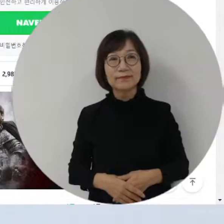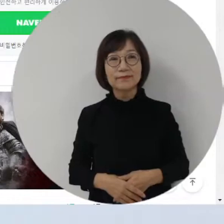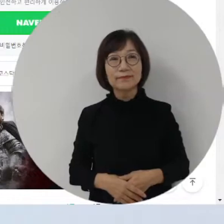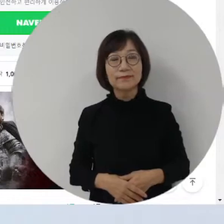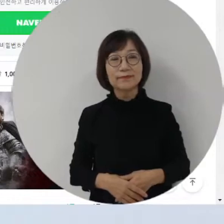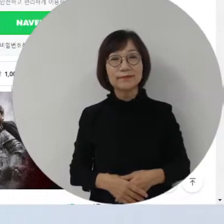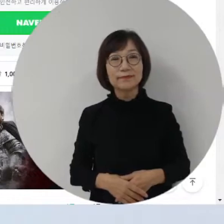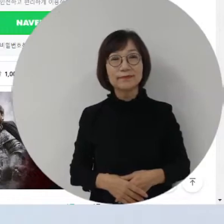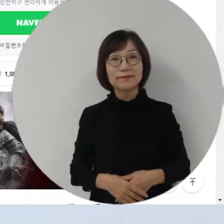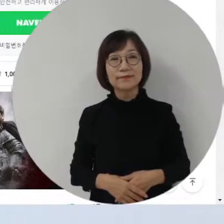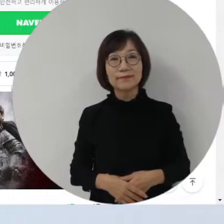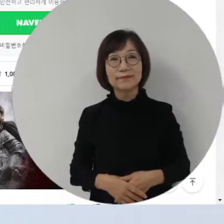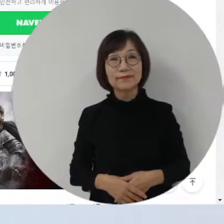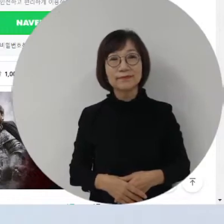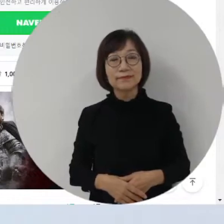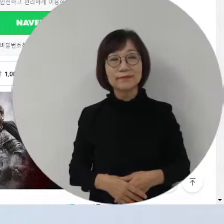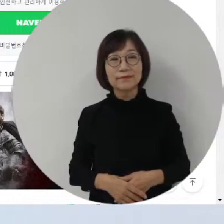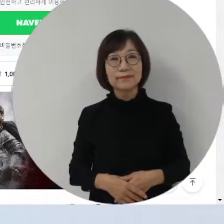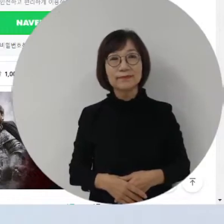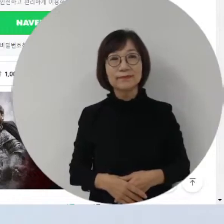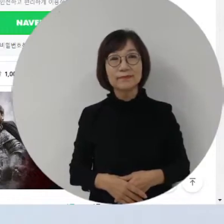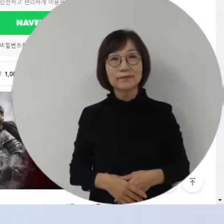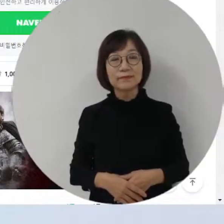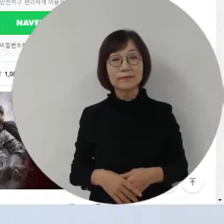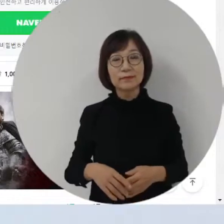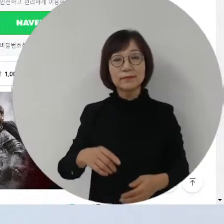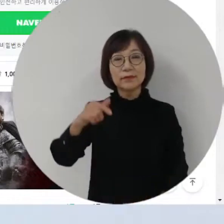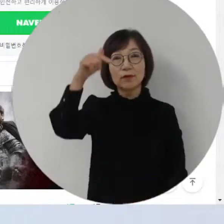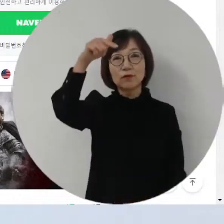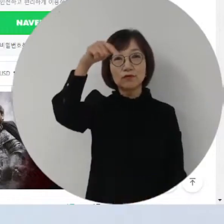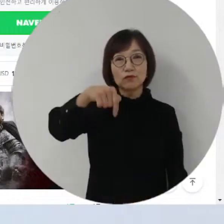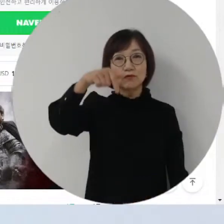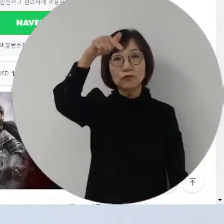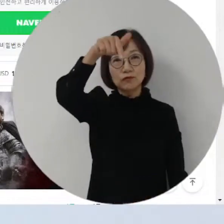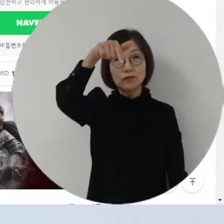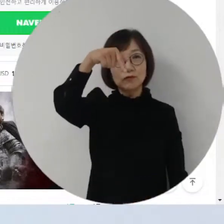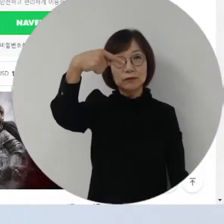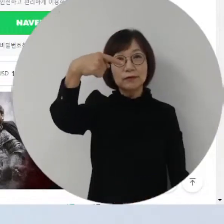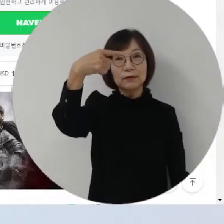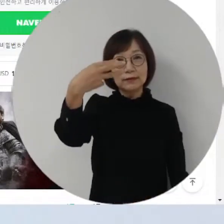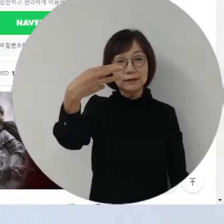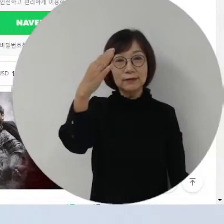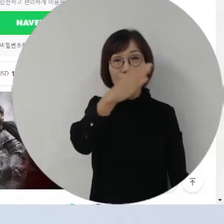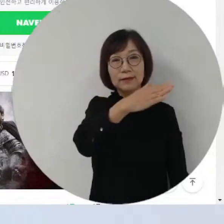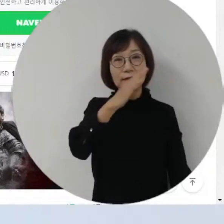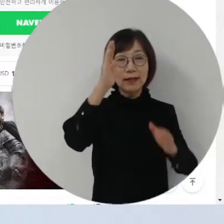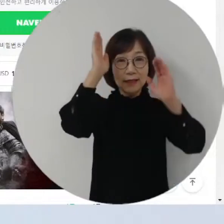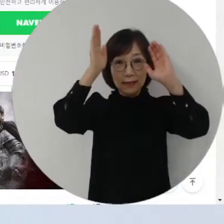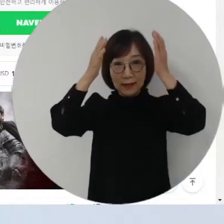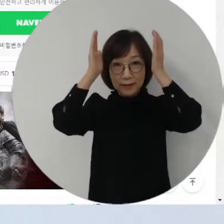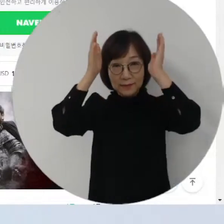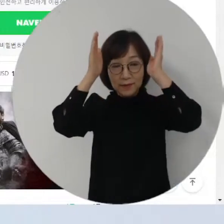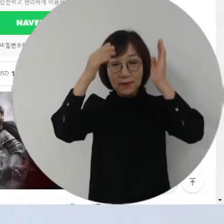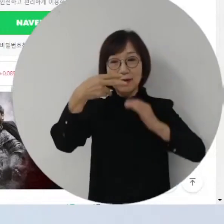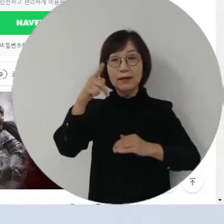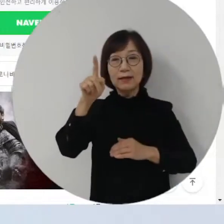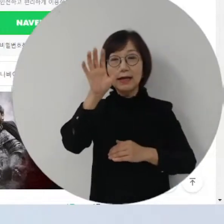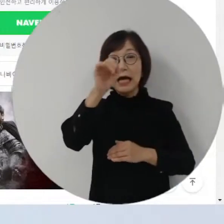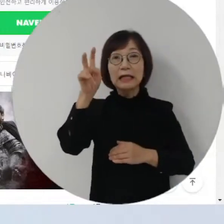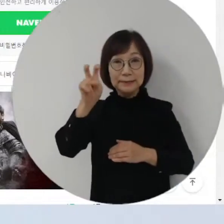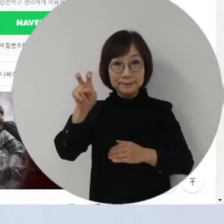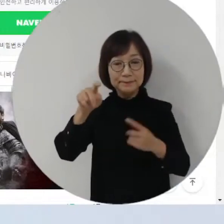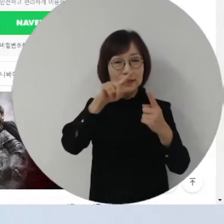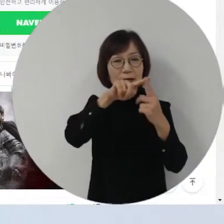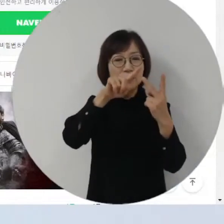이번에도 똑같이 구글, 네이버 다음을 시작 페이지로 뜨게 할 건데요. 방법을 조금 다르게 해보도록